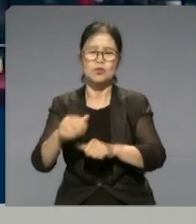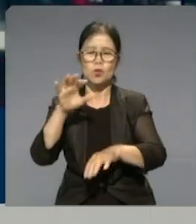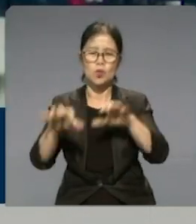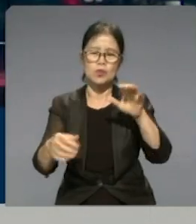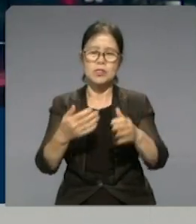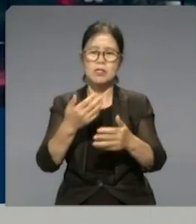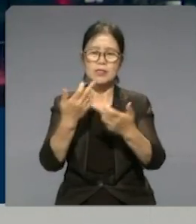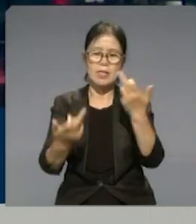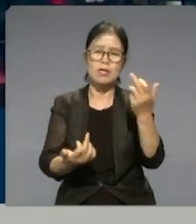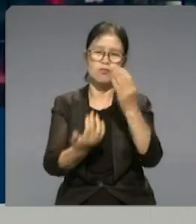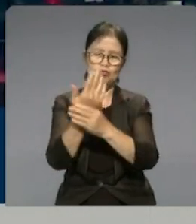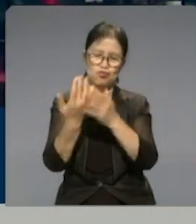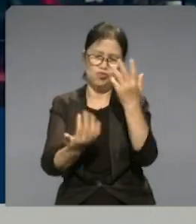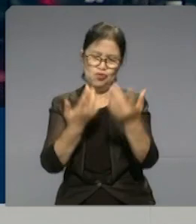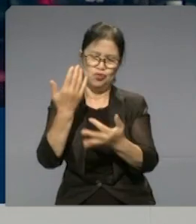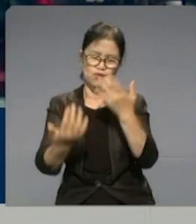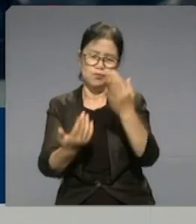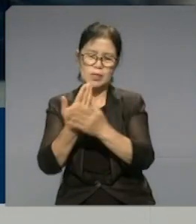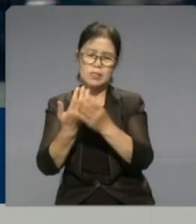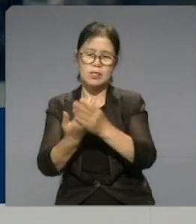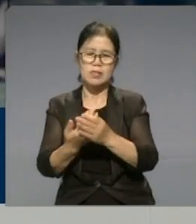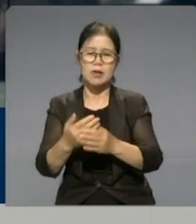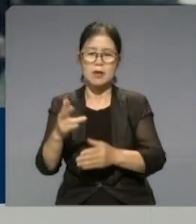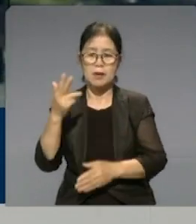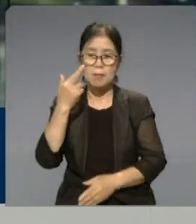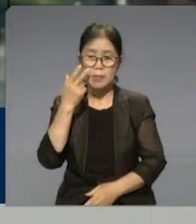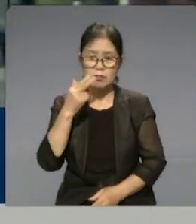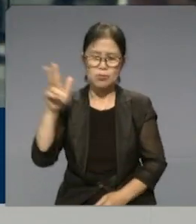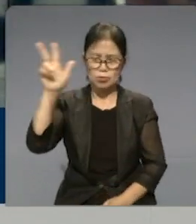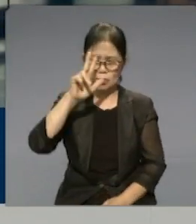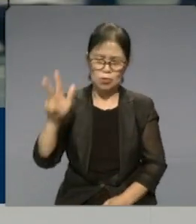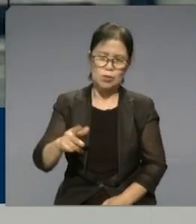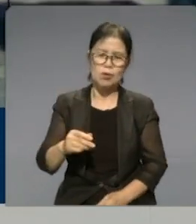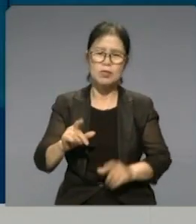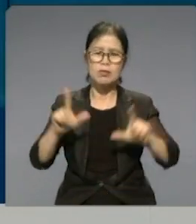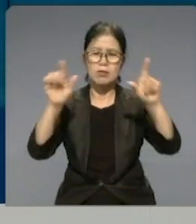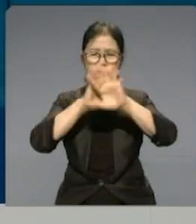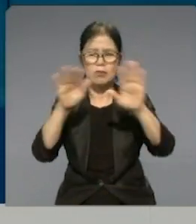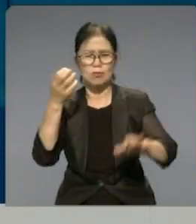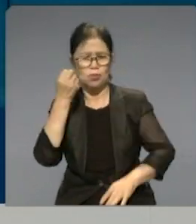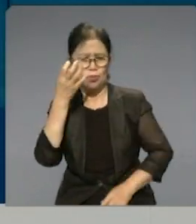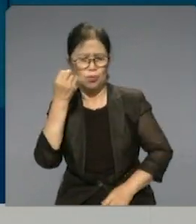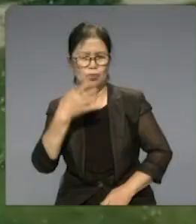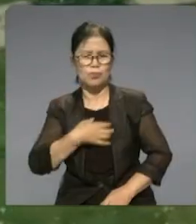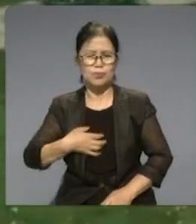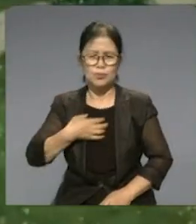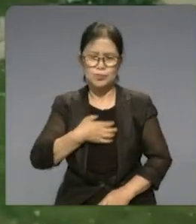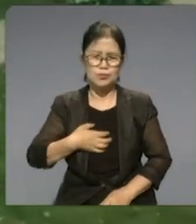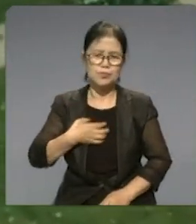산불이 발생하는 등 미국 전역이 이상기후에 시달리고 있습니다. 이윤택 기자입니다.